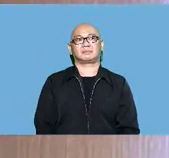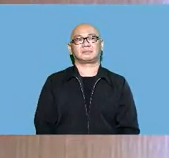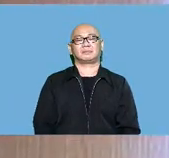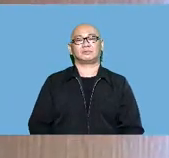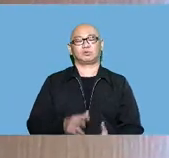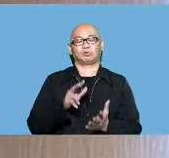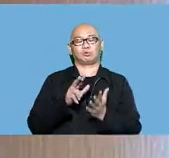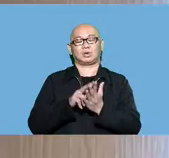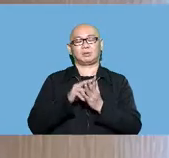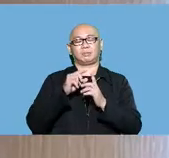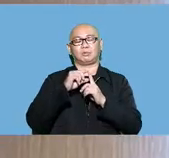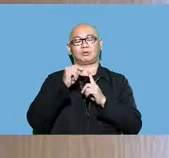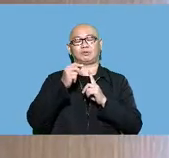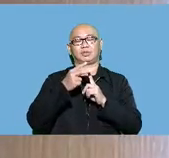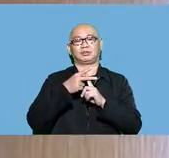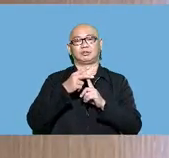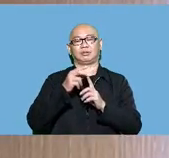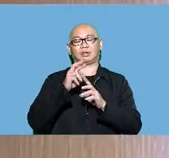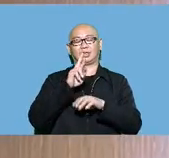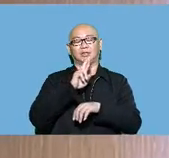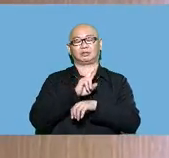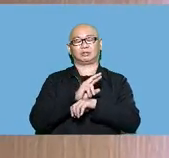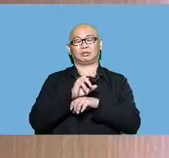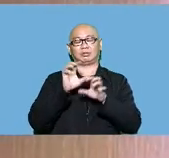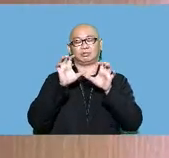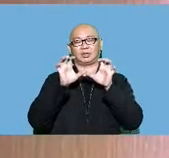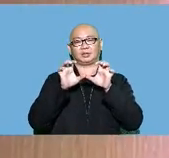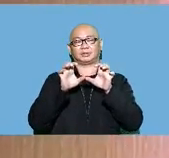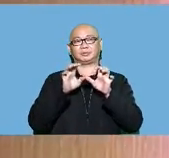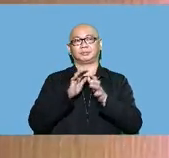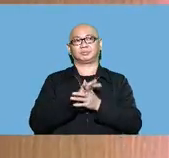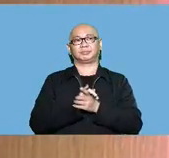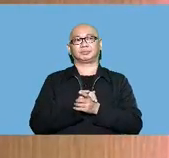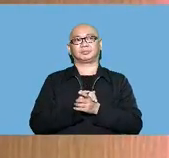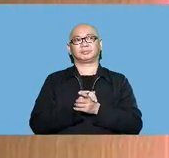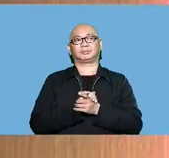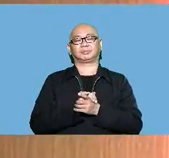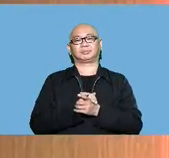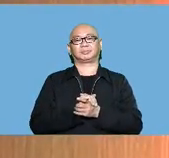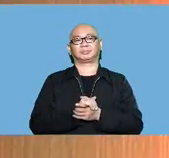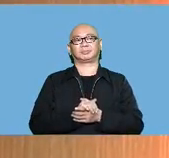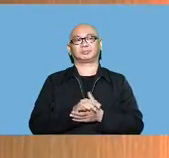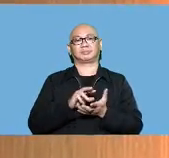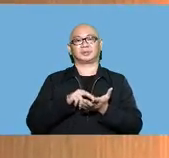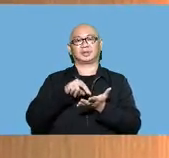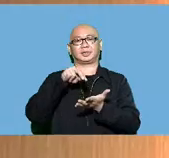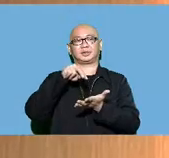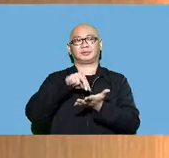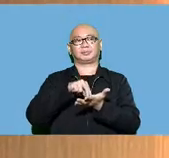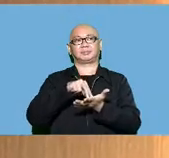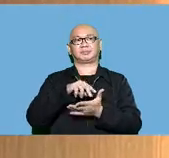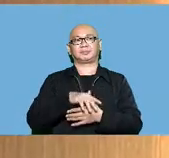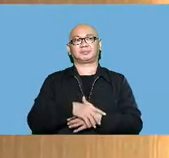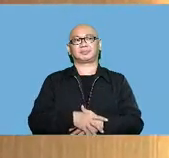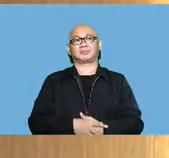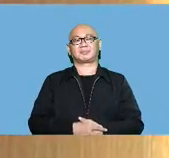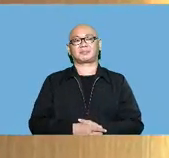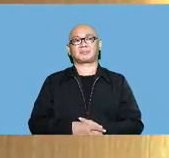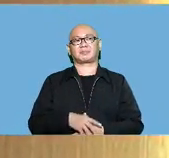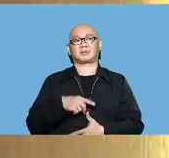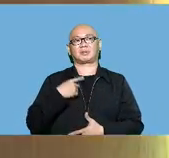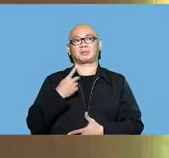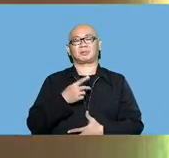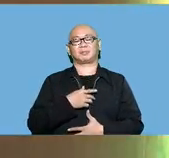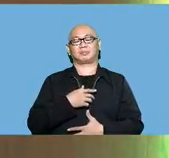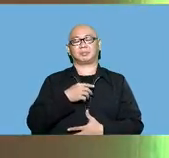pengukuhan Profesor oleh Rektor Universitas Negeri Semarang. Hadirin dimohon berdiri. Kami mohon